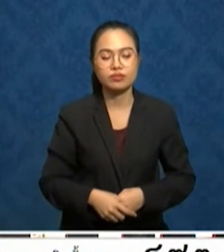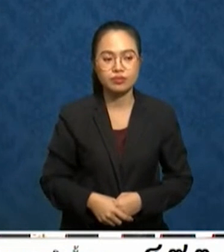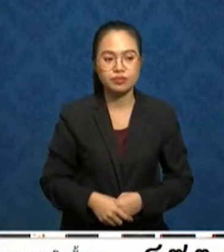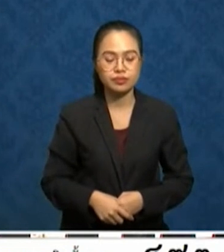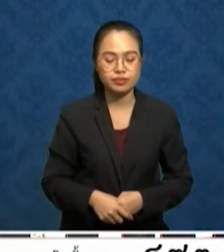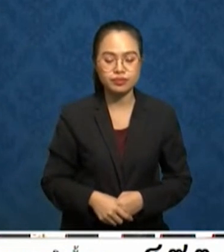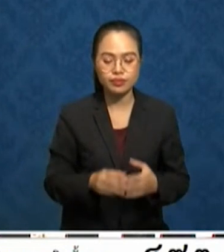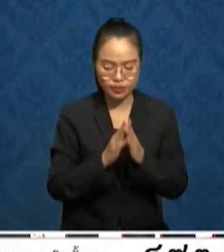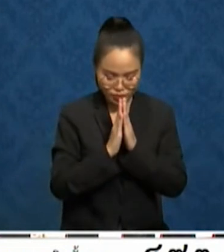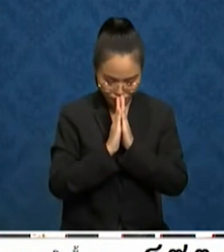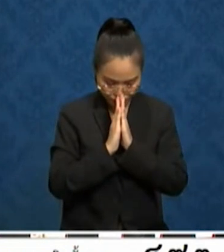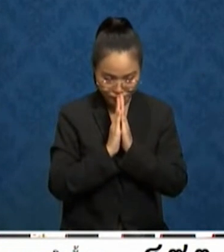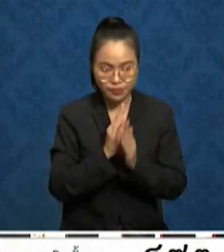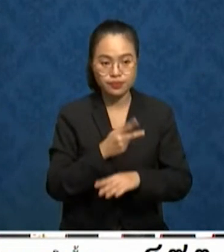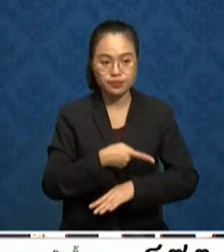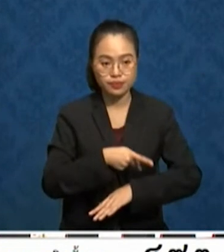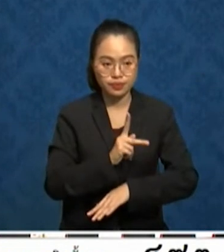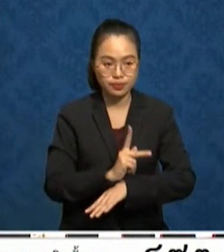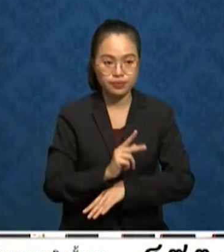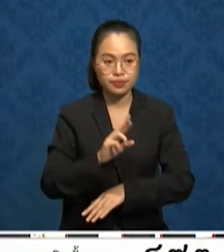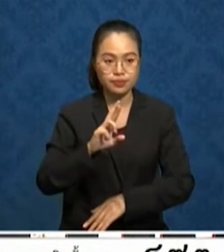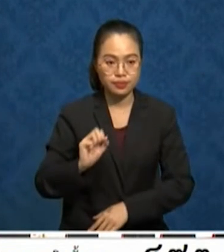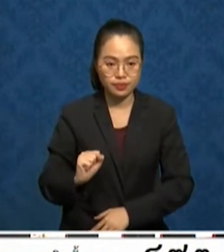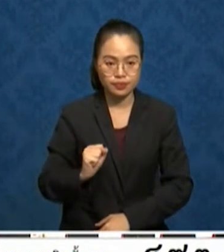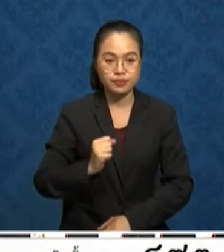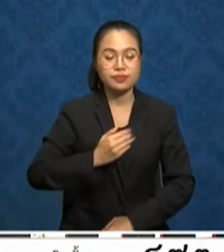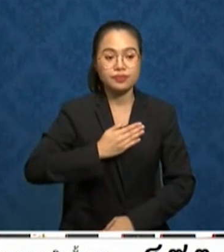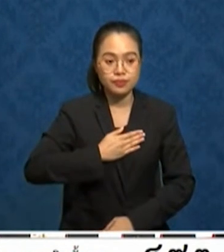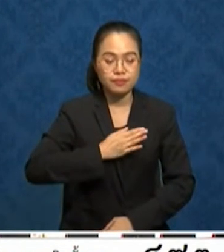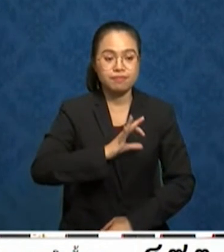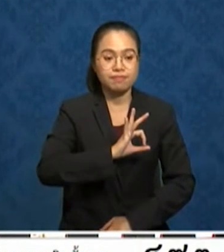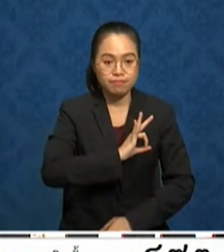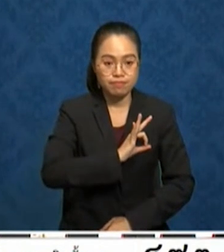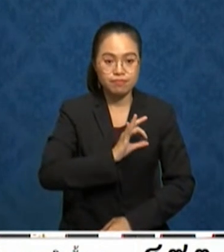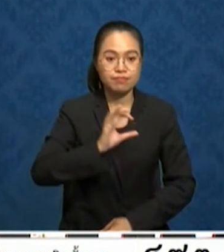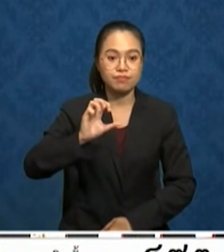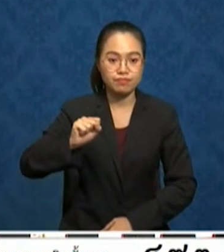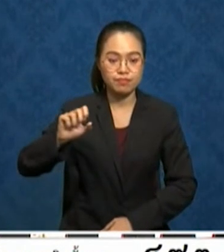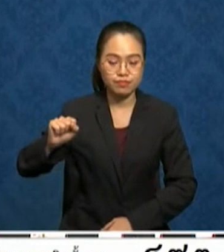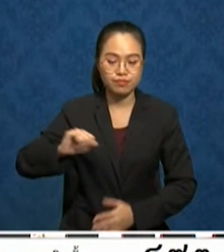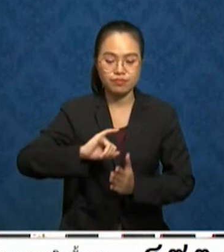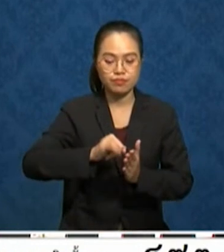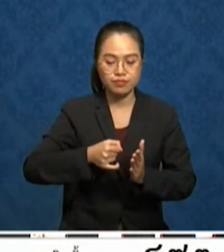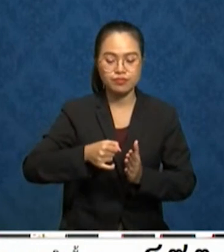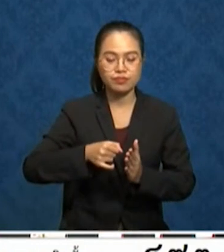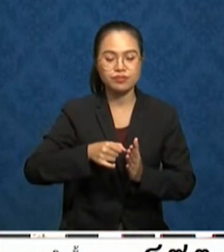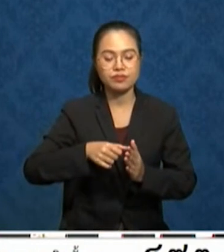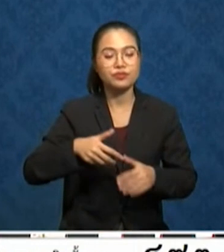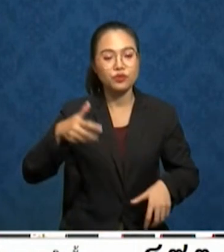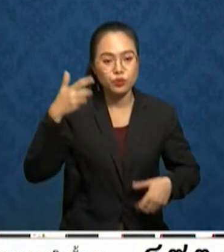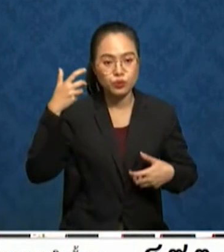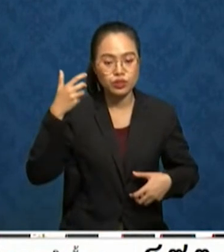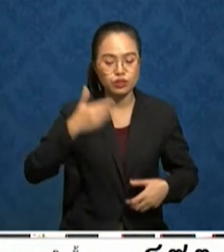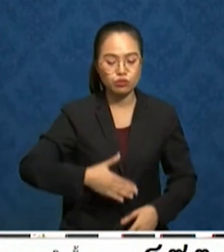เรียนท่านประธานสภาที่เคารพมลิกาจิรพันธ์วานิชสมาชิกสภาผู้แทนราษฎรจังหวัดลพบุรีเขต3พรรคภูมิใจไท